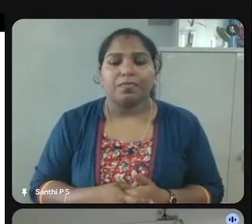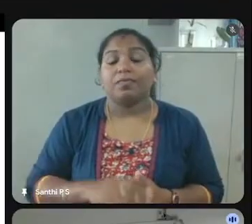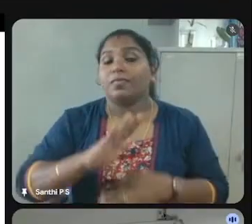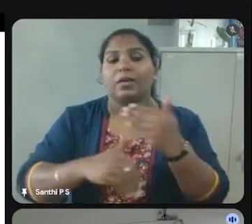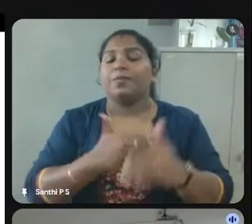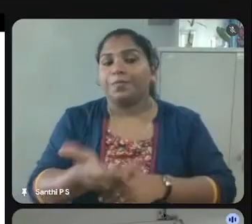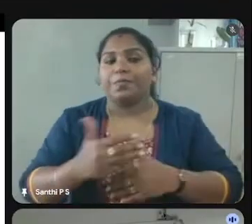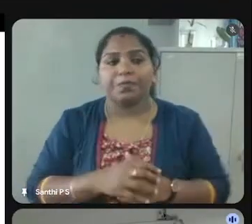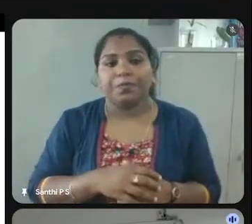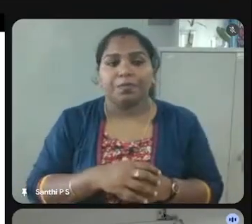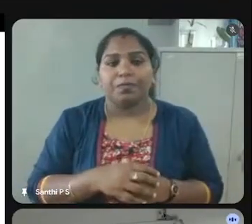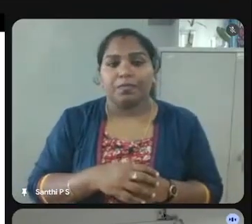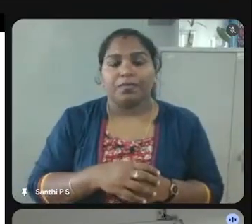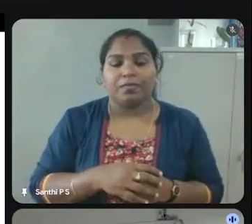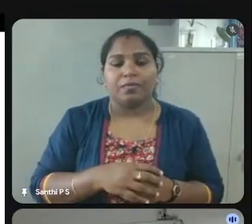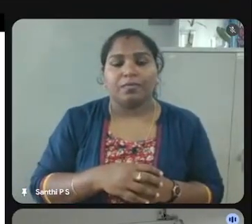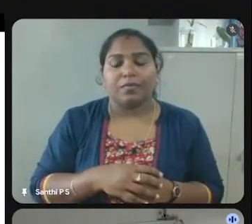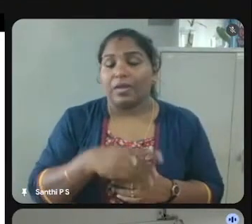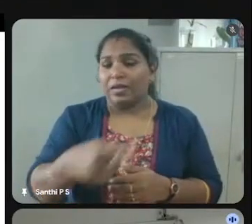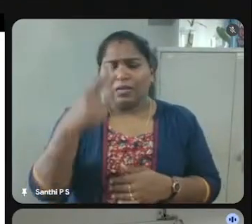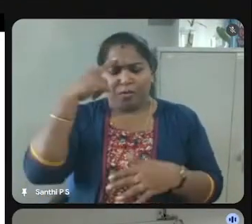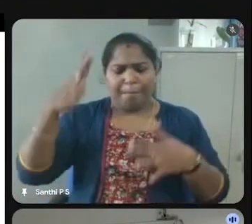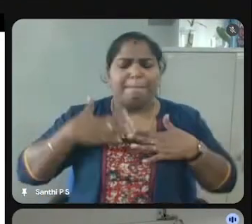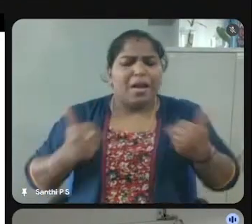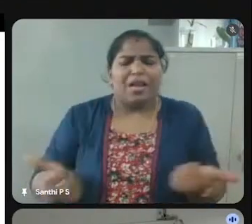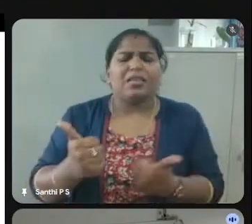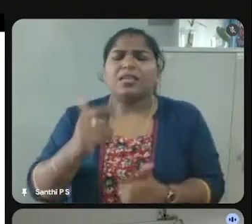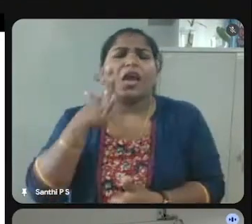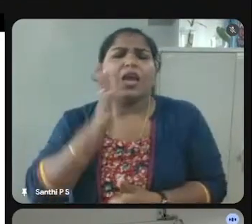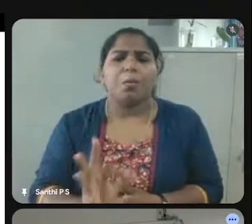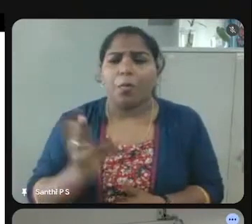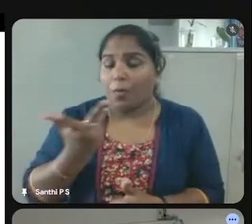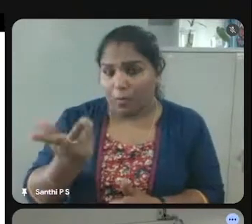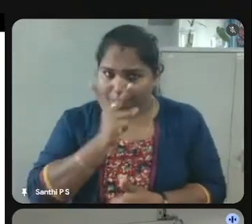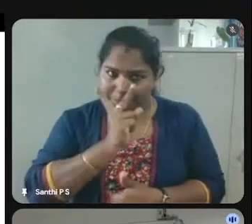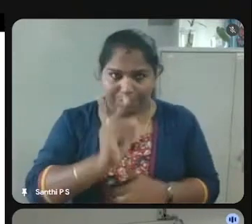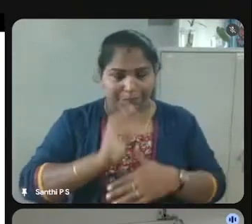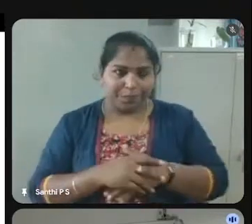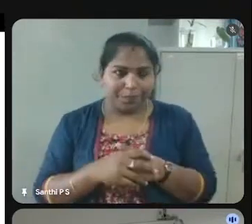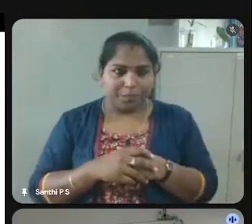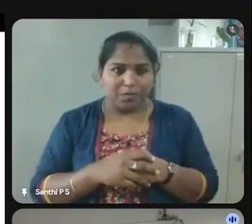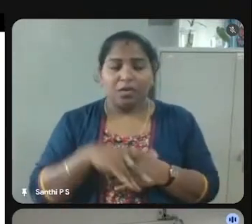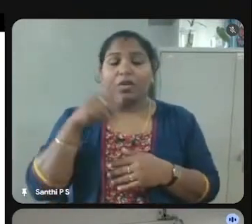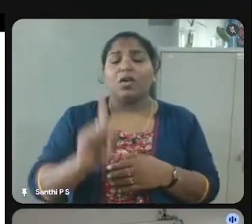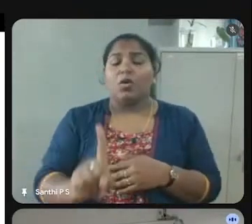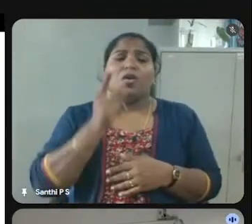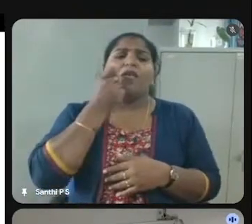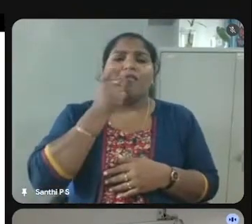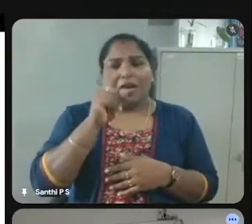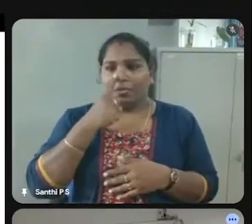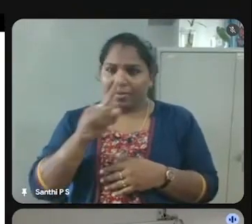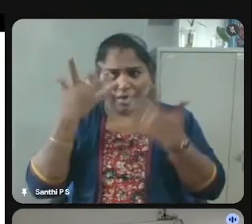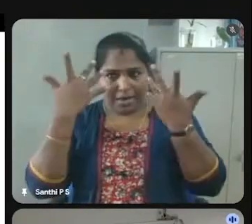ഇനി മാനസികാരോഗ്യം എന്തിനൊക്കെ നിലനിർത്തണം എന്ന് നമ്മൾ പറയുന്നത്, അതിന്റെ പ്രാധാന്യം എന്താണ് എന്നുള്ളത്. ഒരു രക്ഷകർത്താവിനെ സംബന്ധിച്ചിടത്ത്